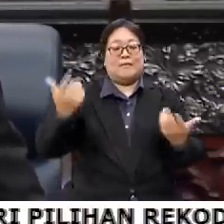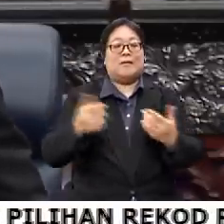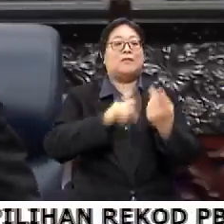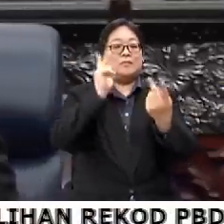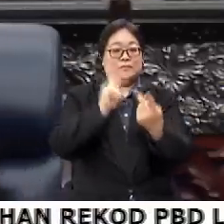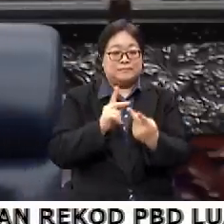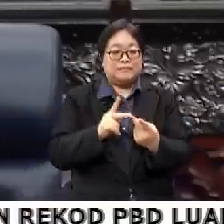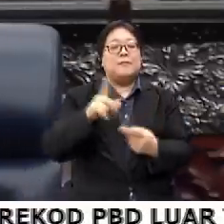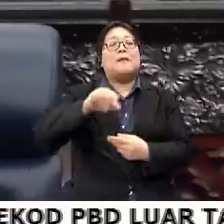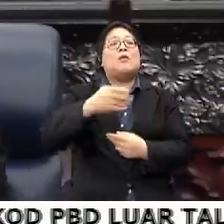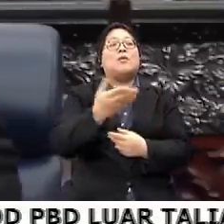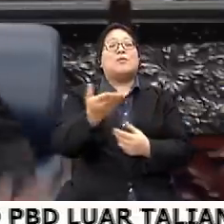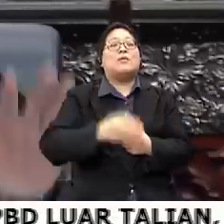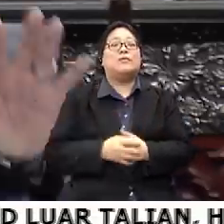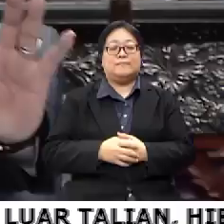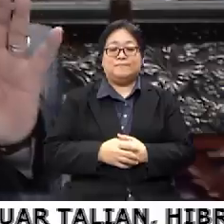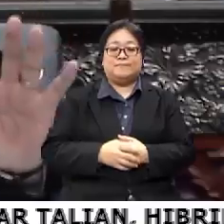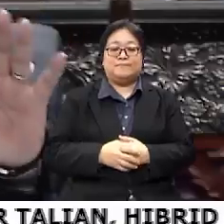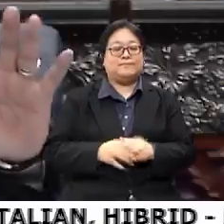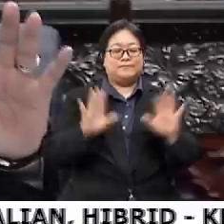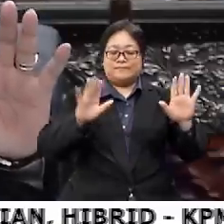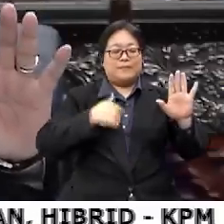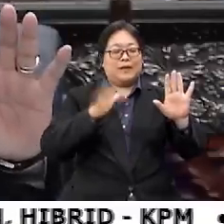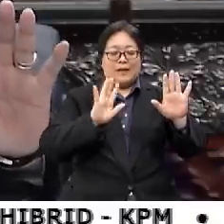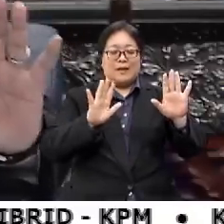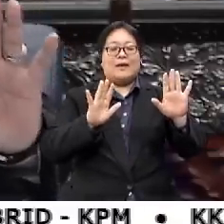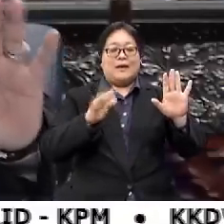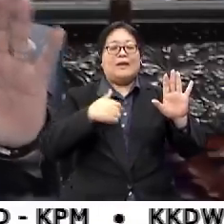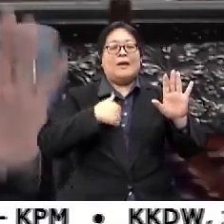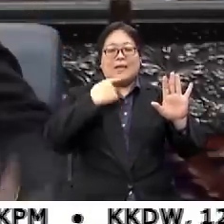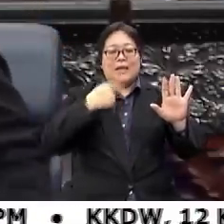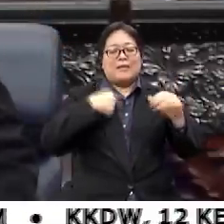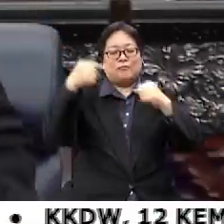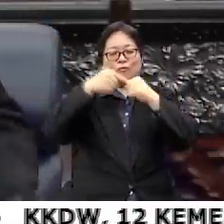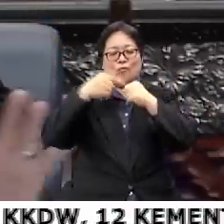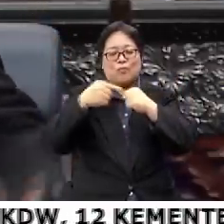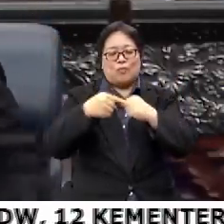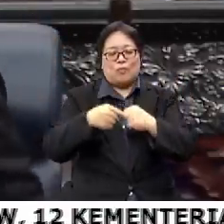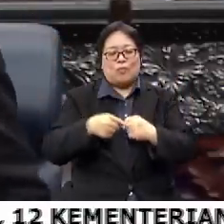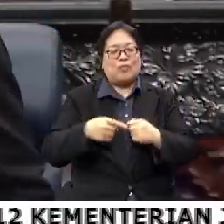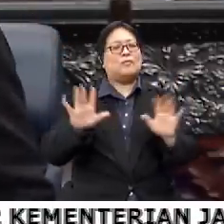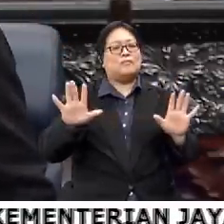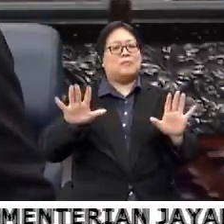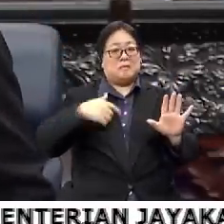wajar. Pago. Saya nak sebutkan juga, ada tuduhan-tuduhan yang saya mengambil